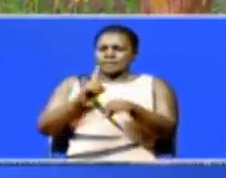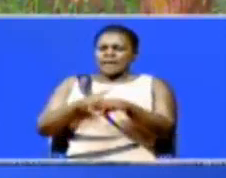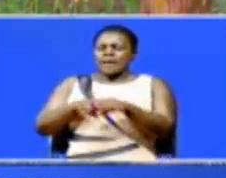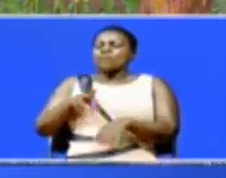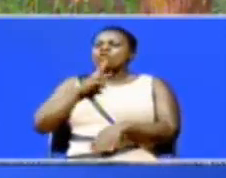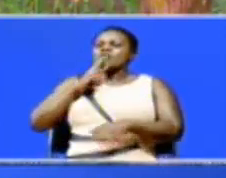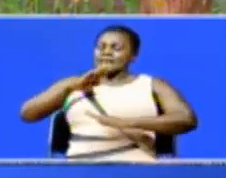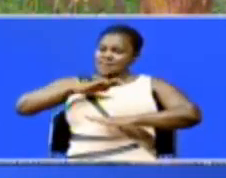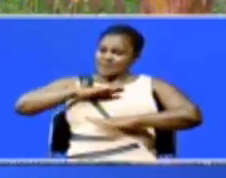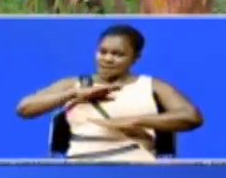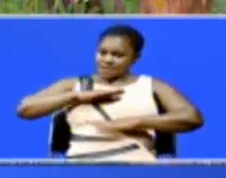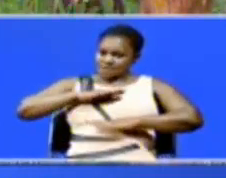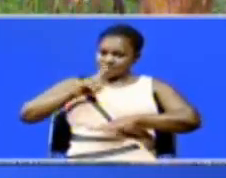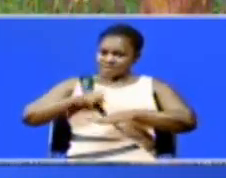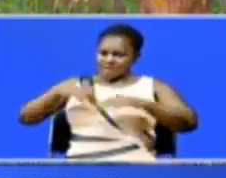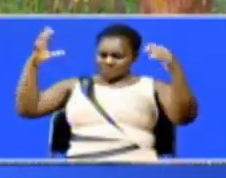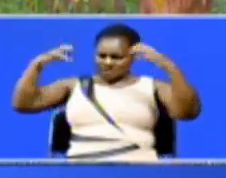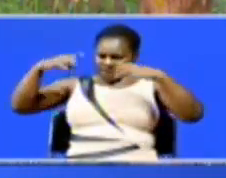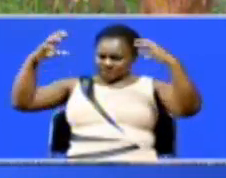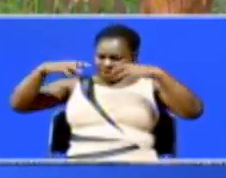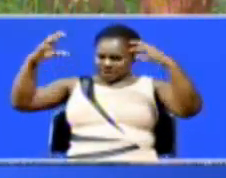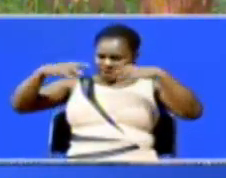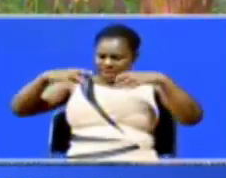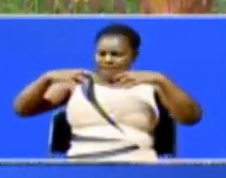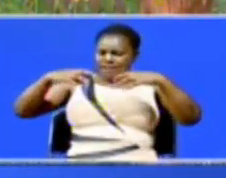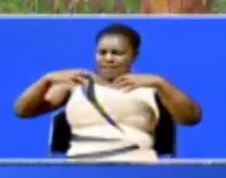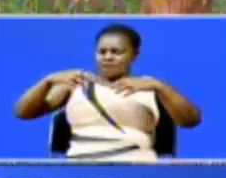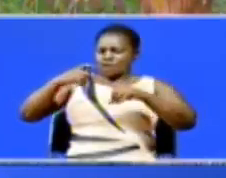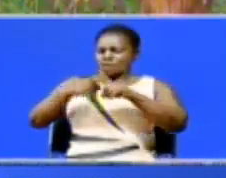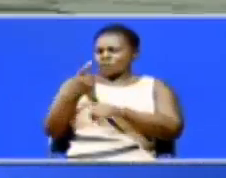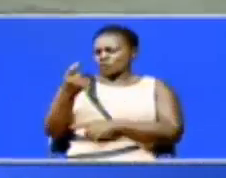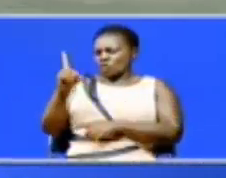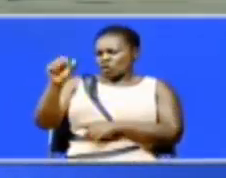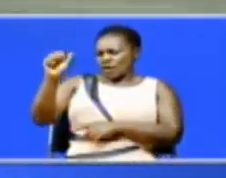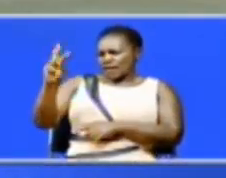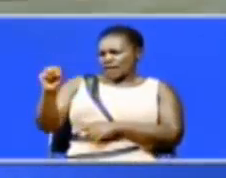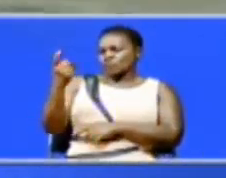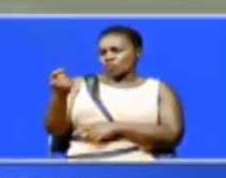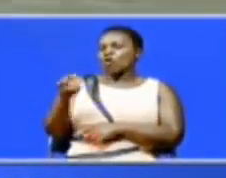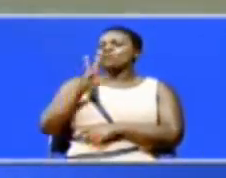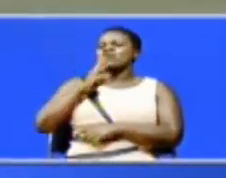maji kwa wakati wa mvua, ama kwa wakati huu tunaweka kidogo tu ya maji ya damu.